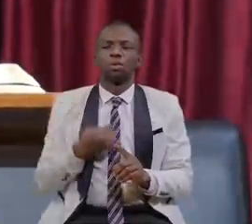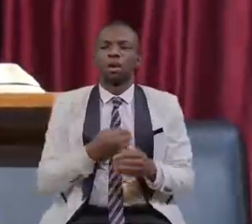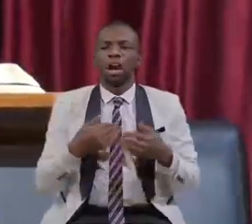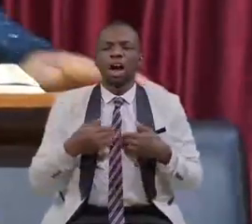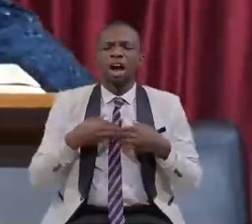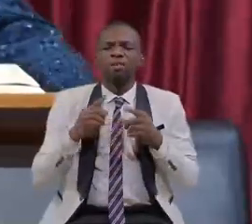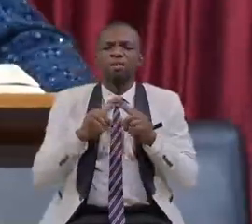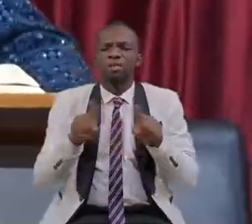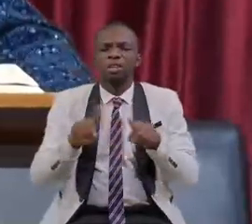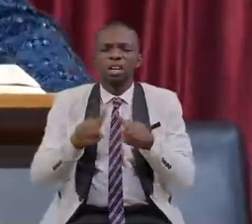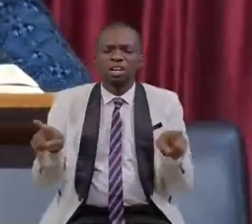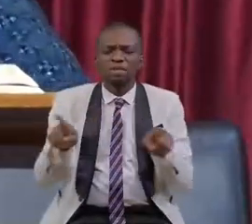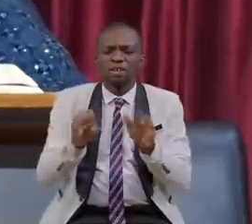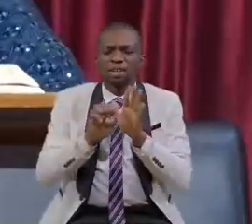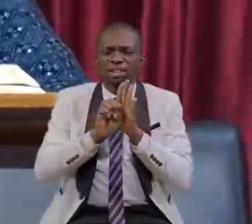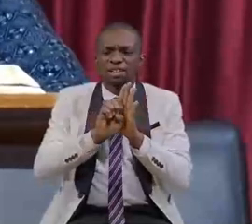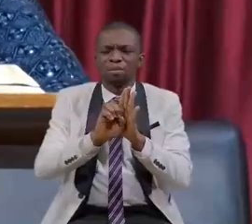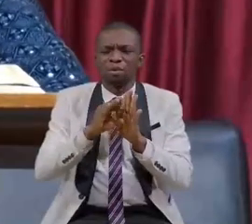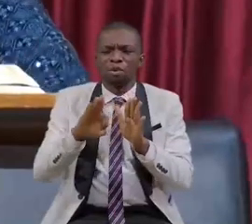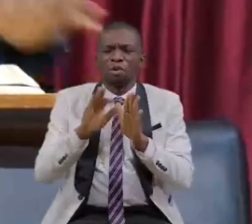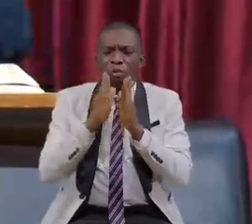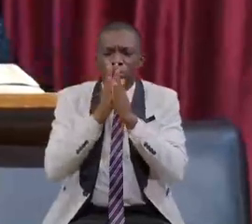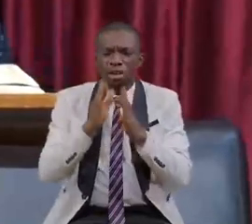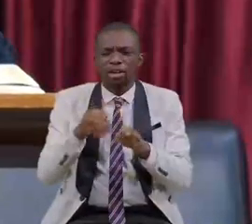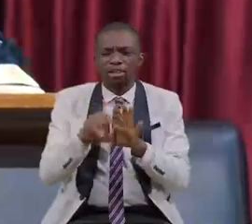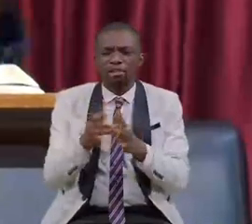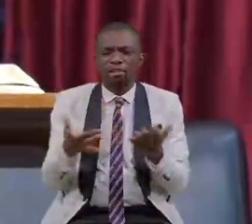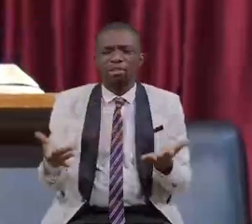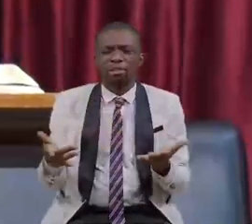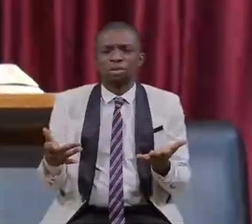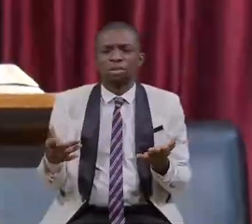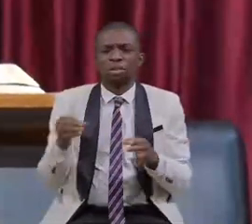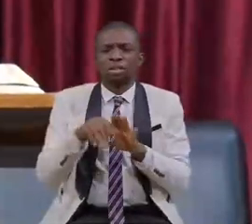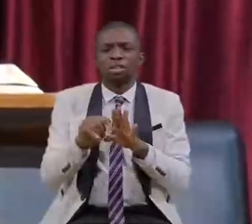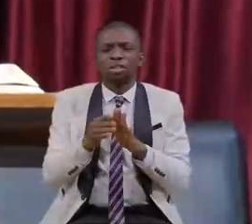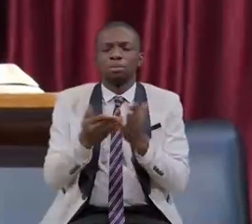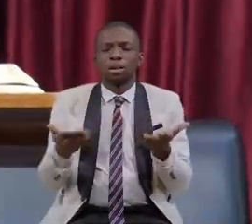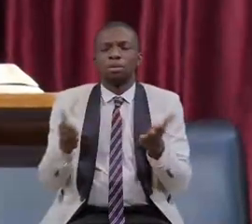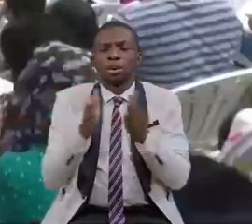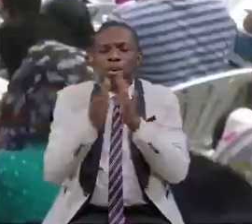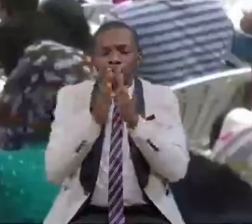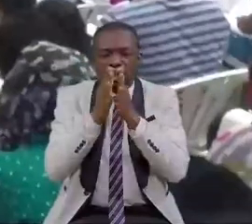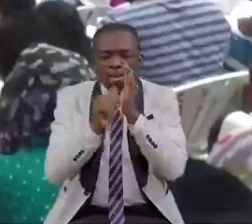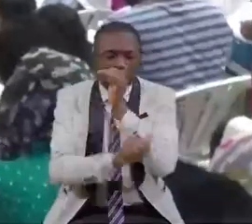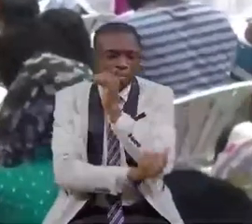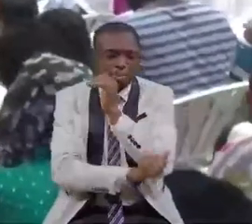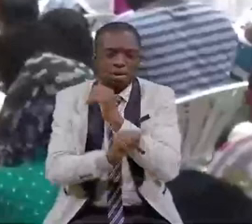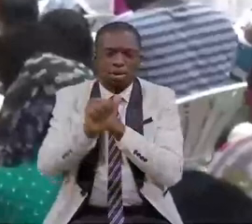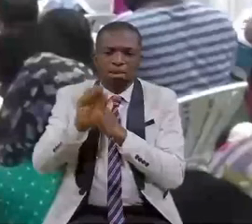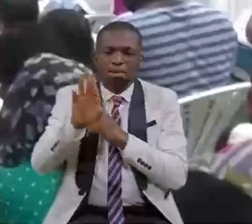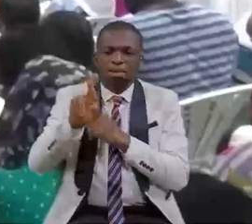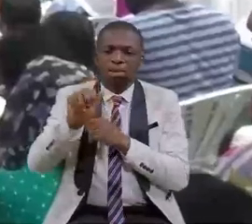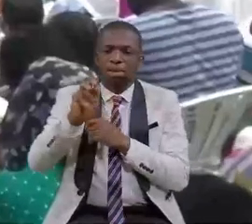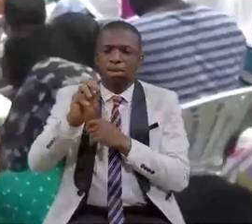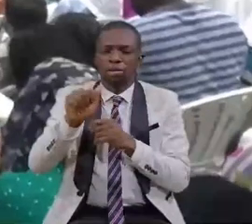Nous avons de grands modèles, de grands exemples de prière. Dans la Bible, Abraham a prié